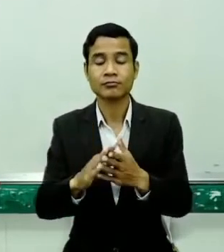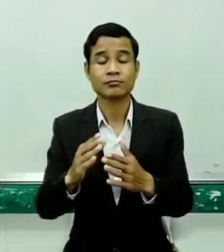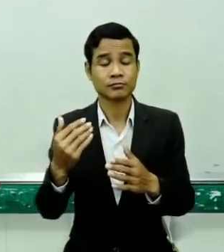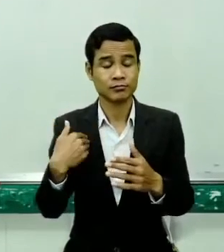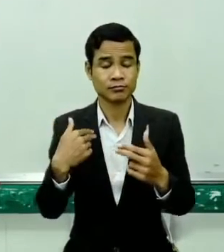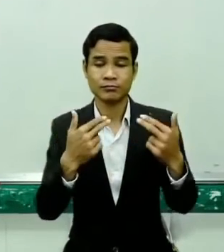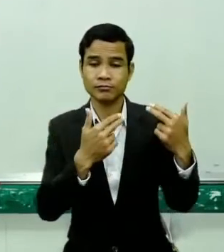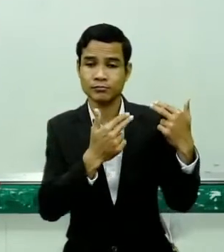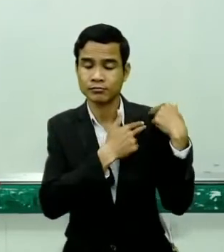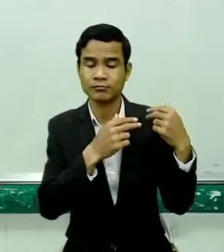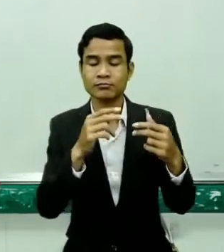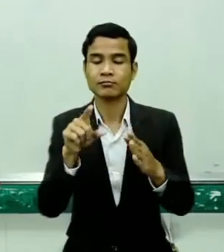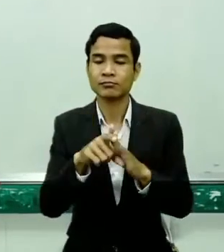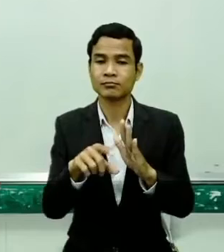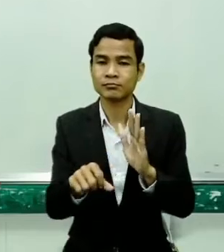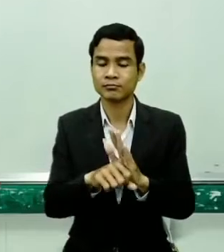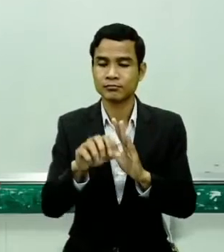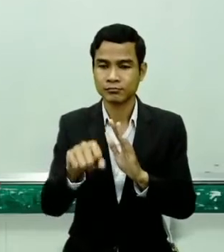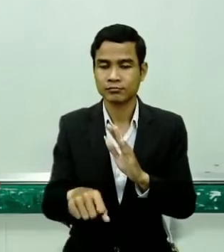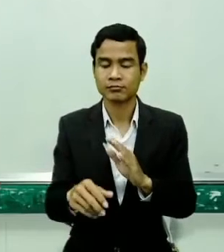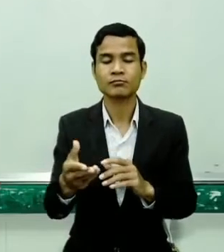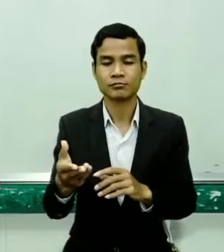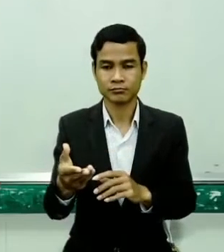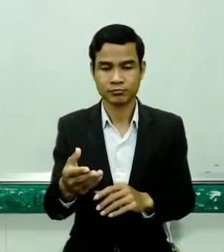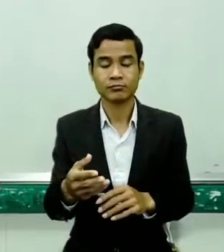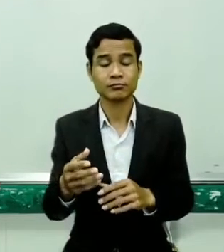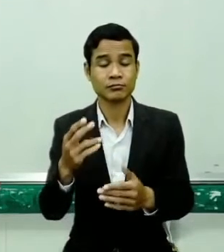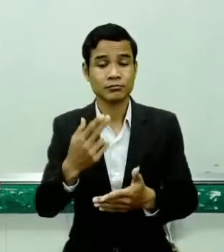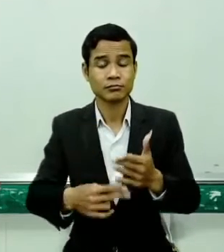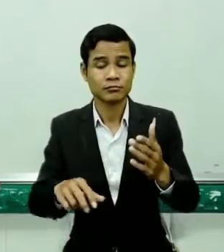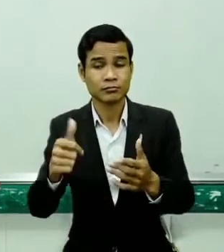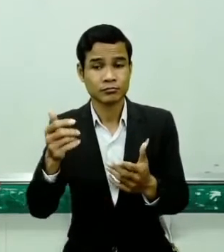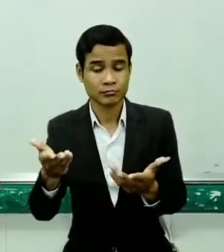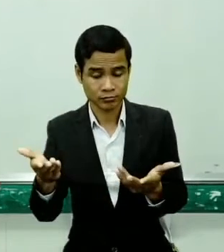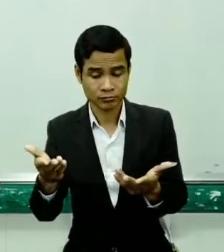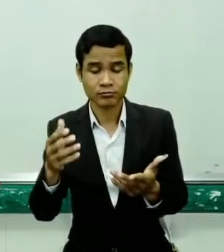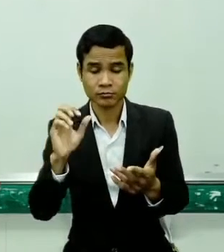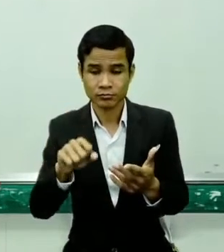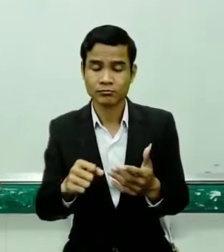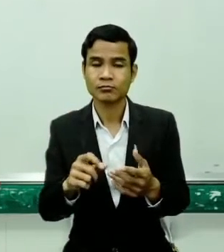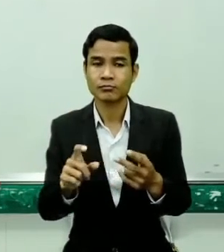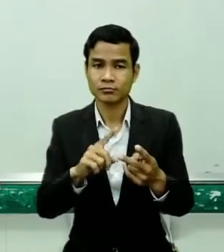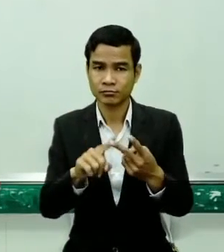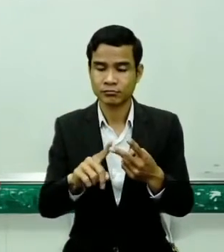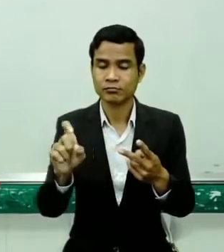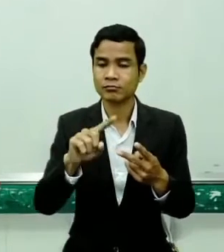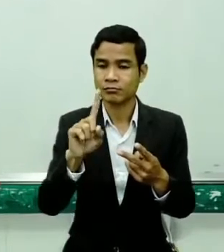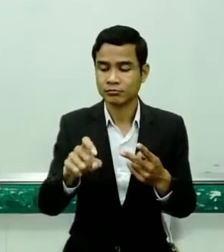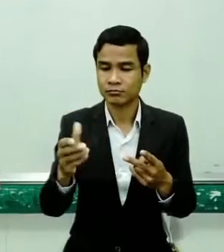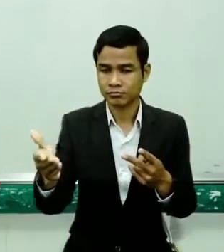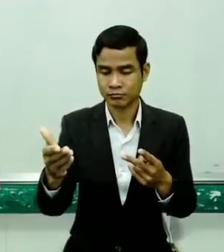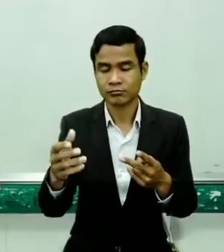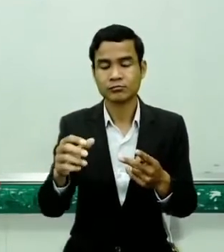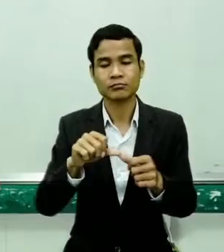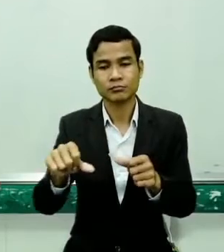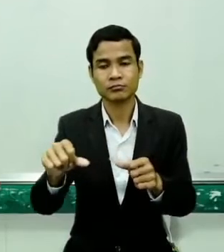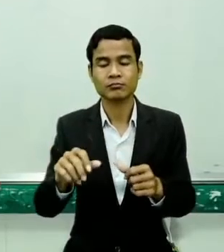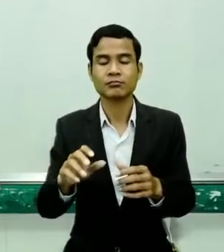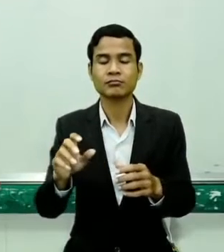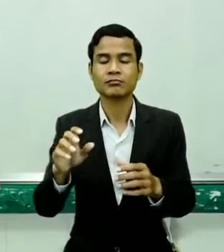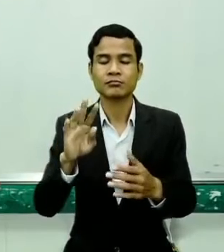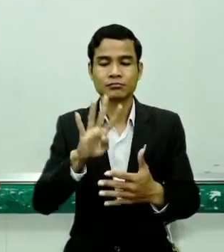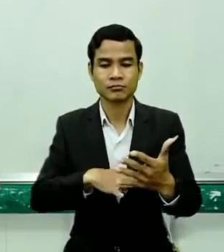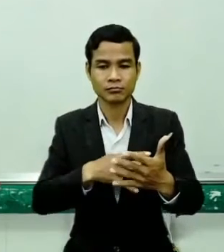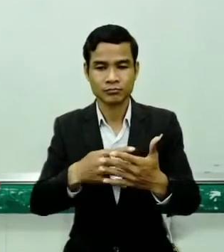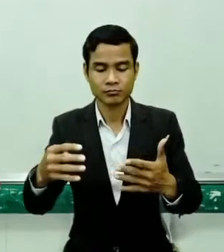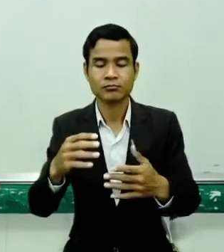nê ti để bán cầm nọt chà ấy tiết cốn dưỡng cho tư xùm nụ mùi tiết tác phán ca